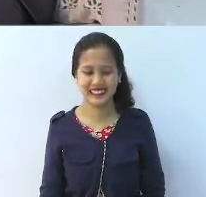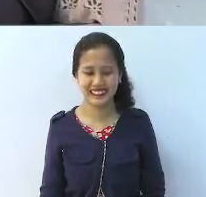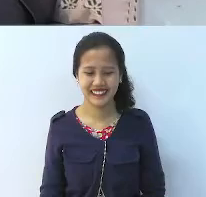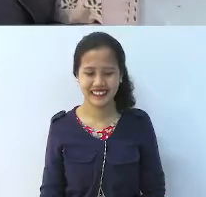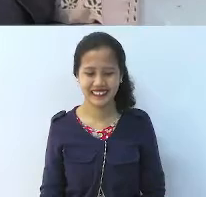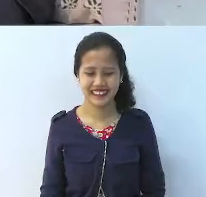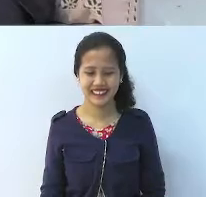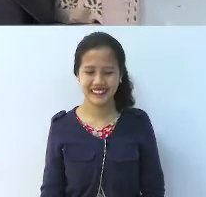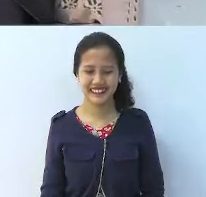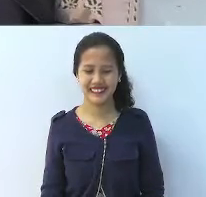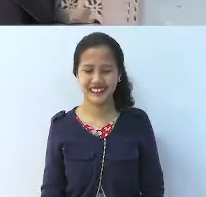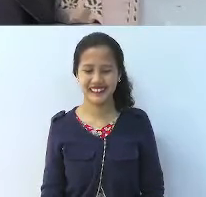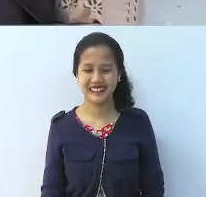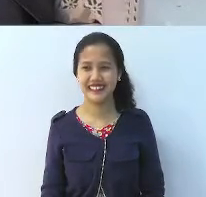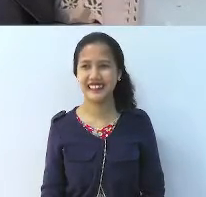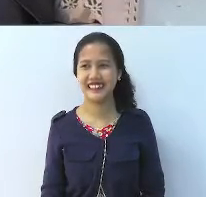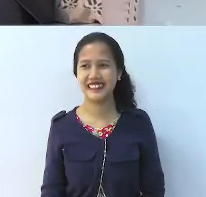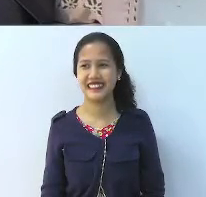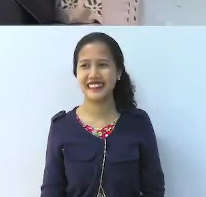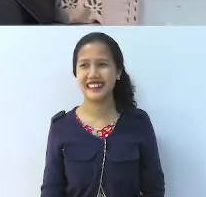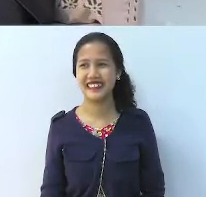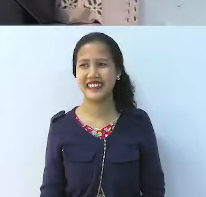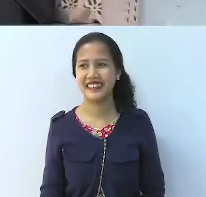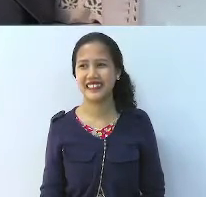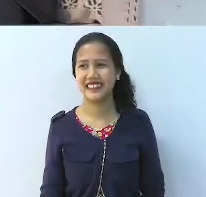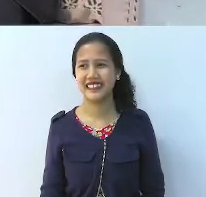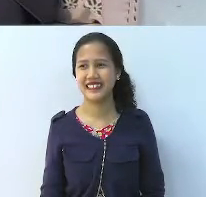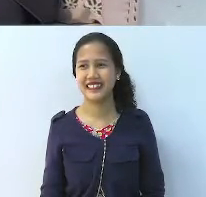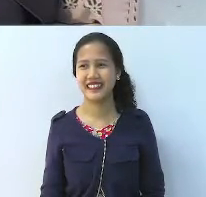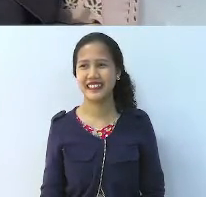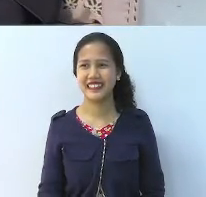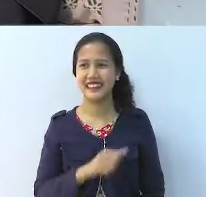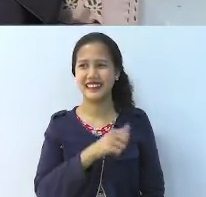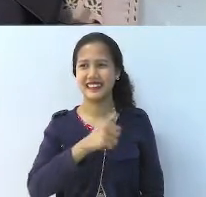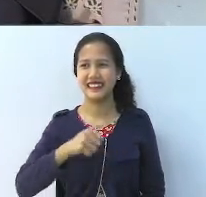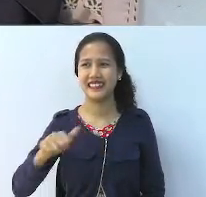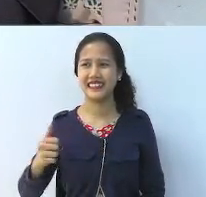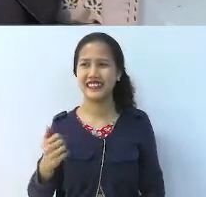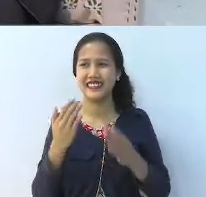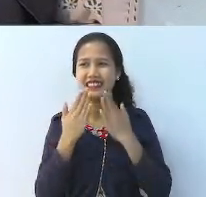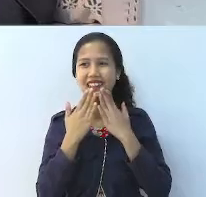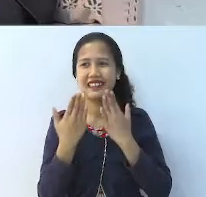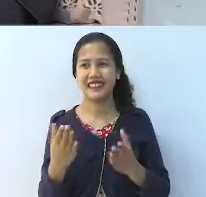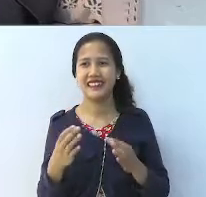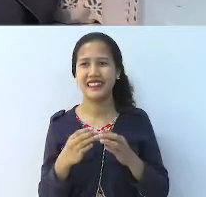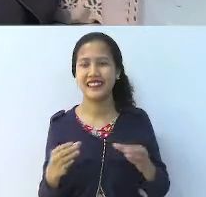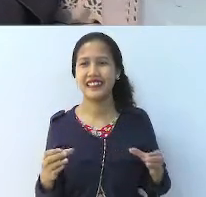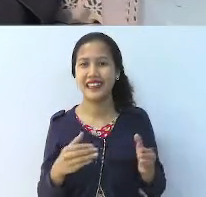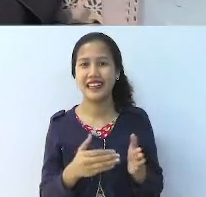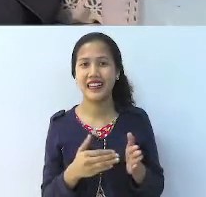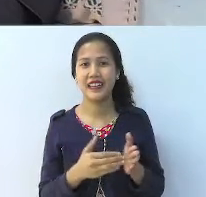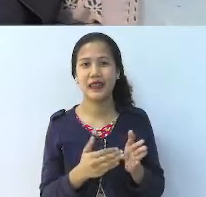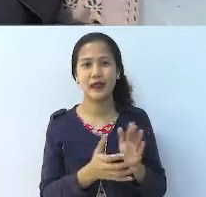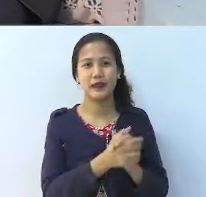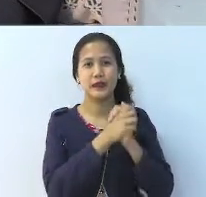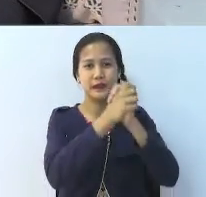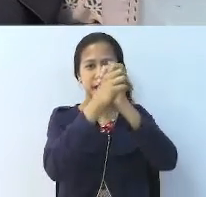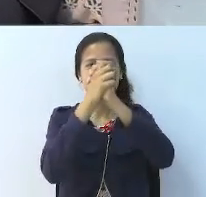Amen po. Bakit may nagtatype? Oo nga. Oh, bakit? Bakit tinype mo? Malay ko magta-type niyan.